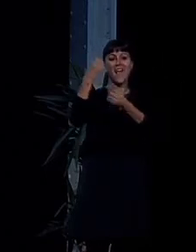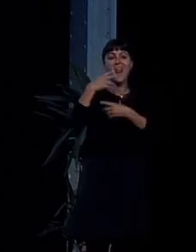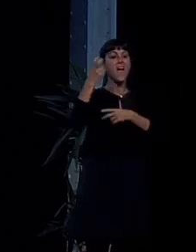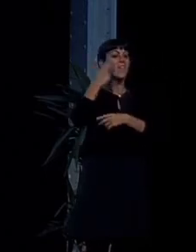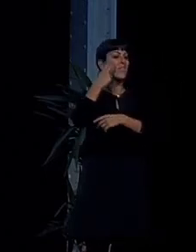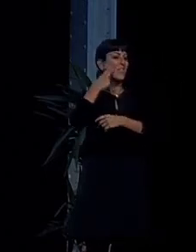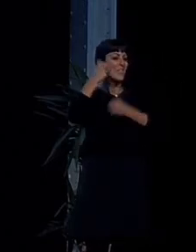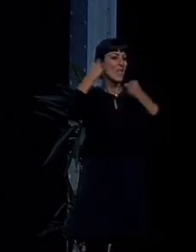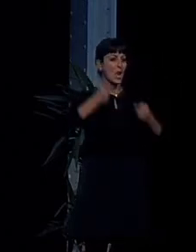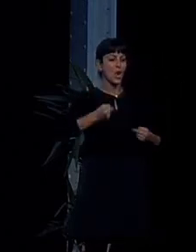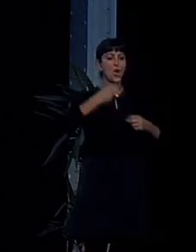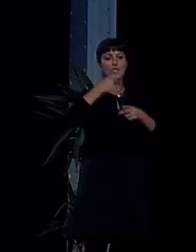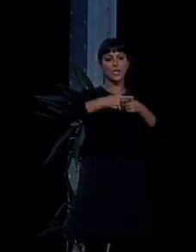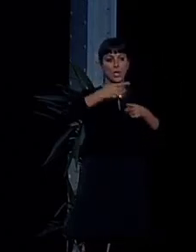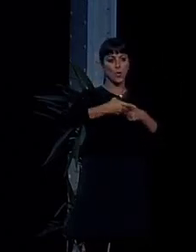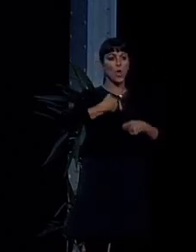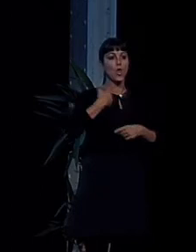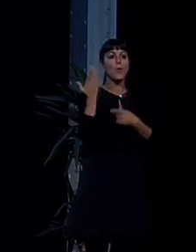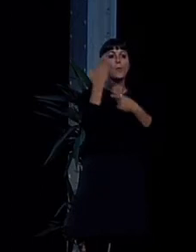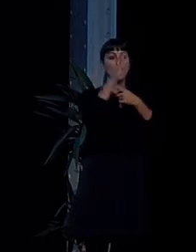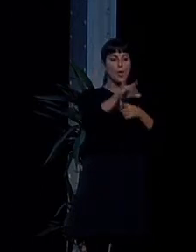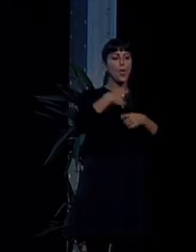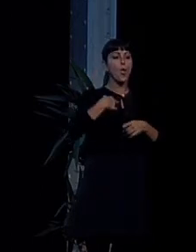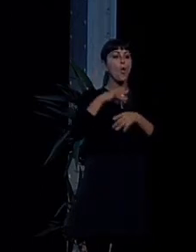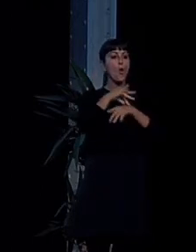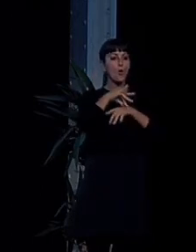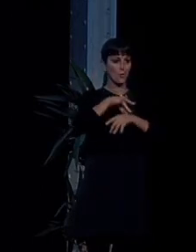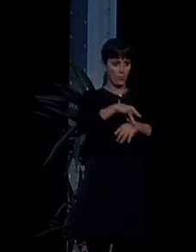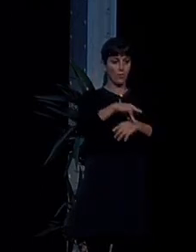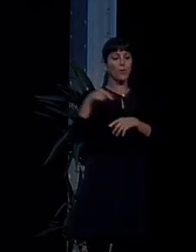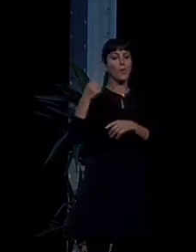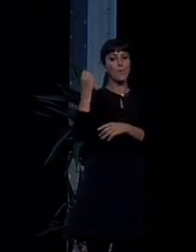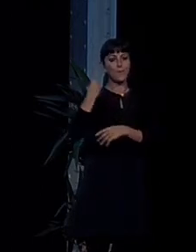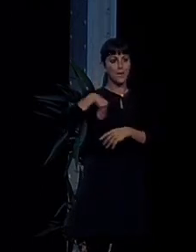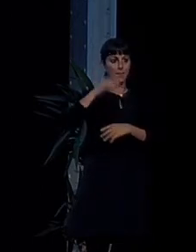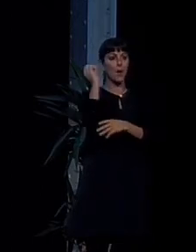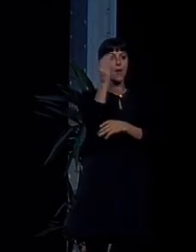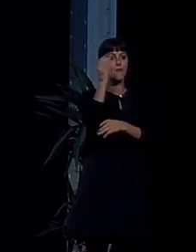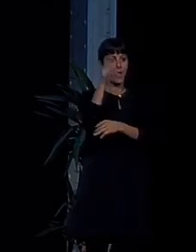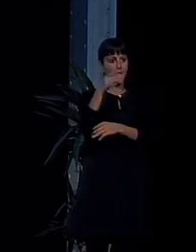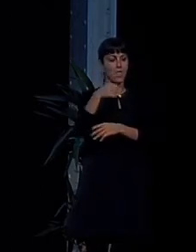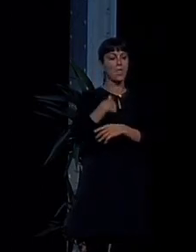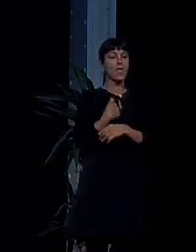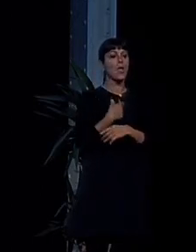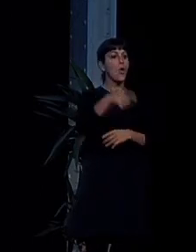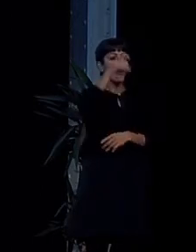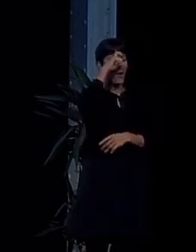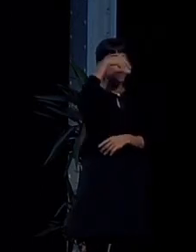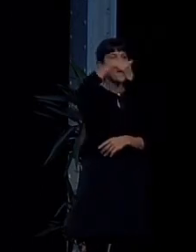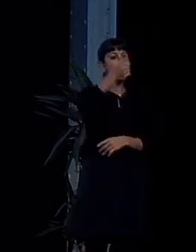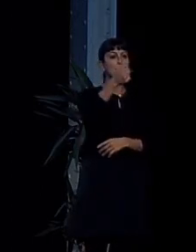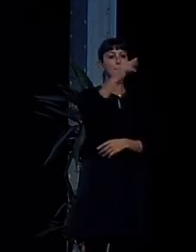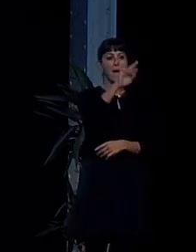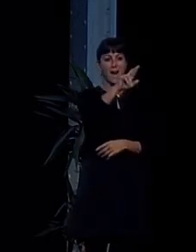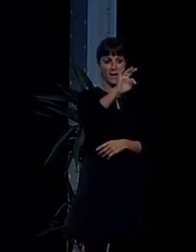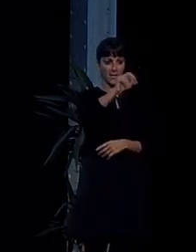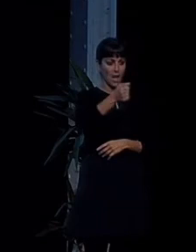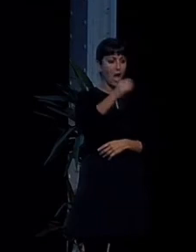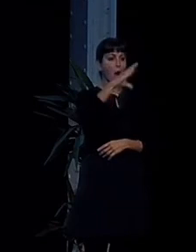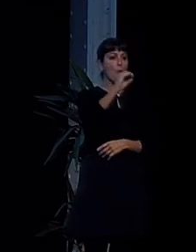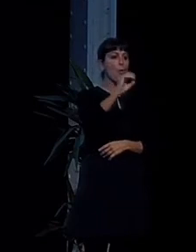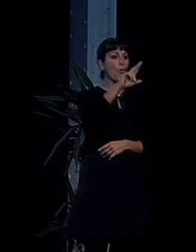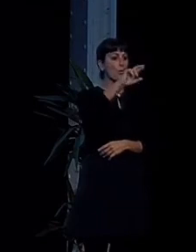Abans que res em presento, jo sóc la que conduirà aquesta conferència. Jo em dic Marta Corcoy, sóc periodista,